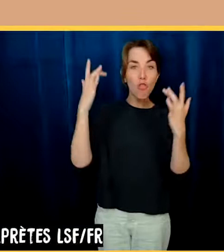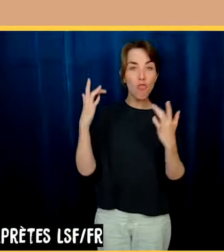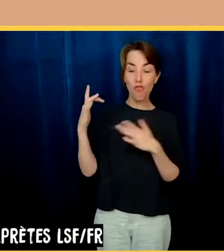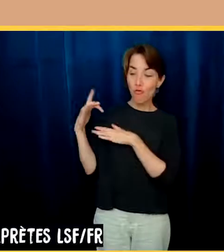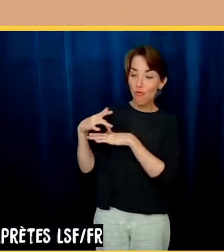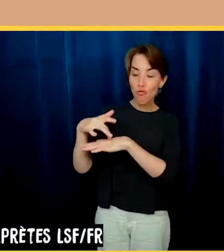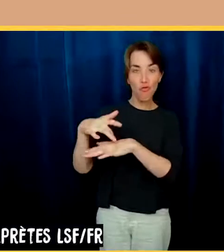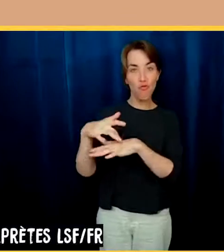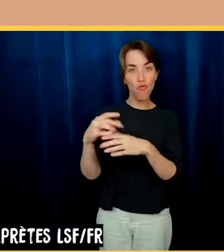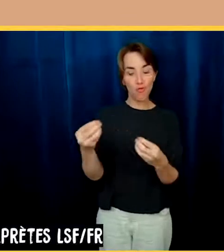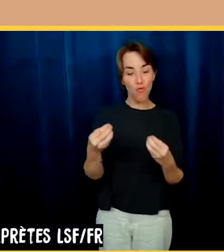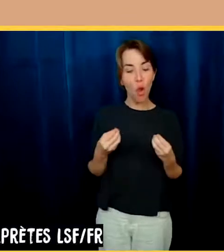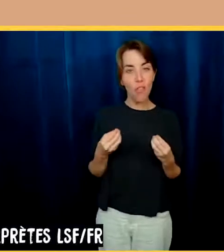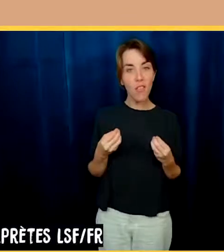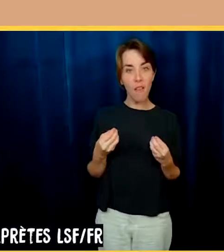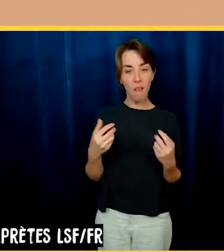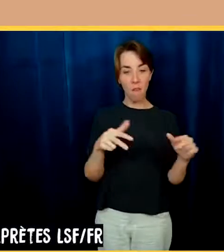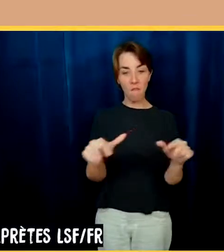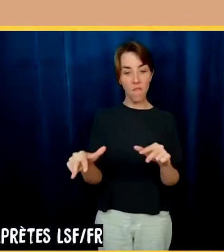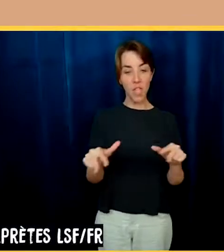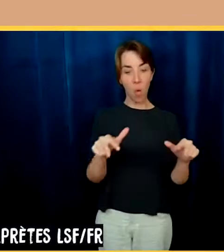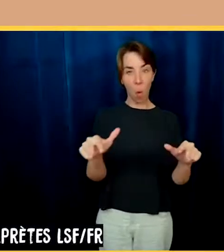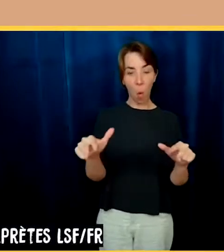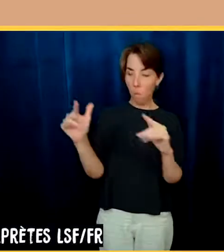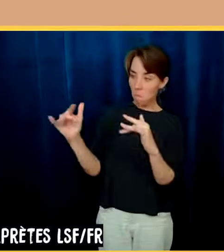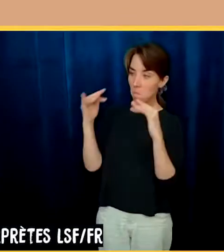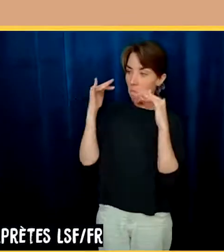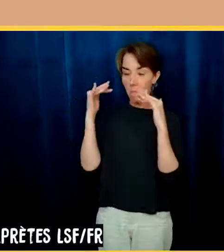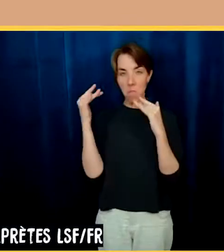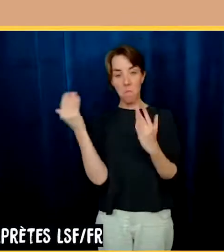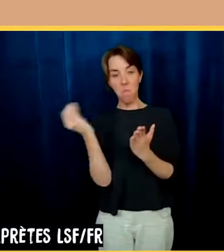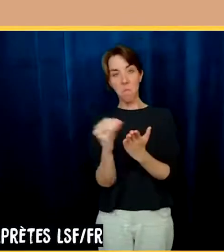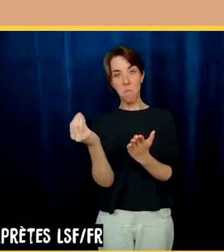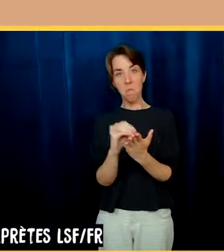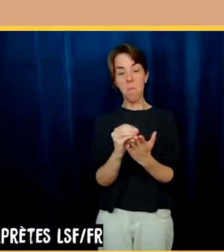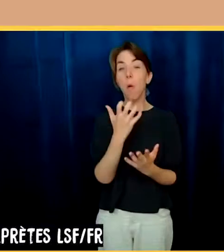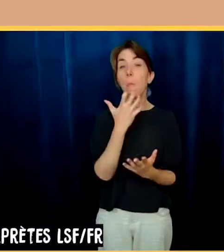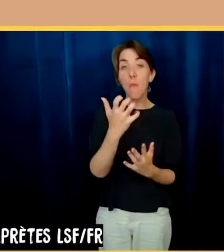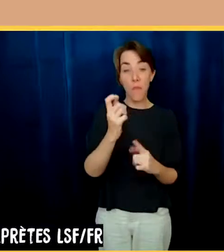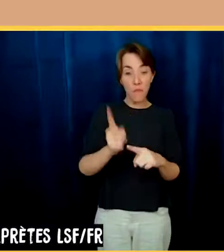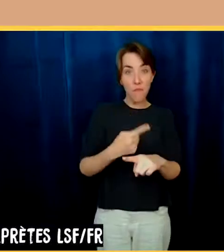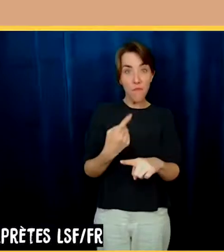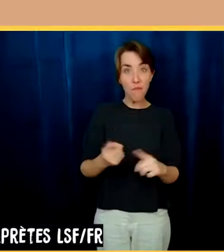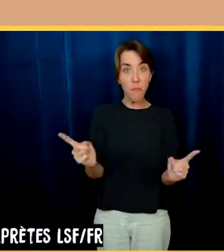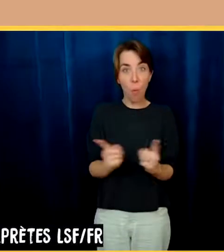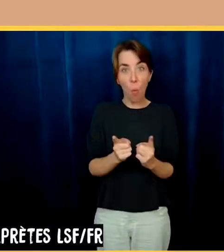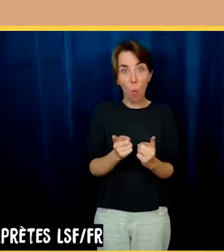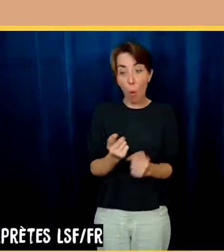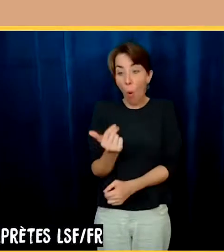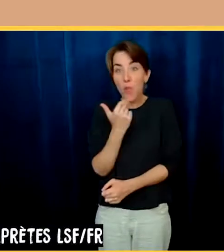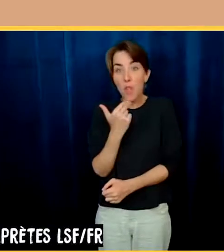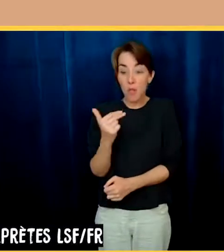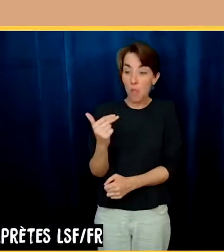réalisation de cette vidéo. Nous souhaitons que ce court-métrage puisse sensibiliser l'ensemble des membres